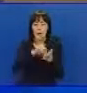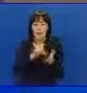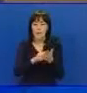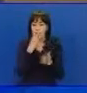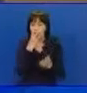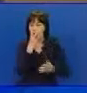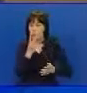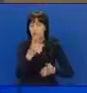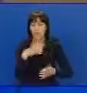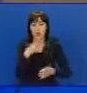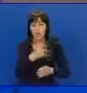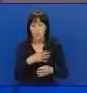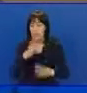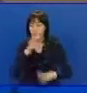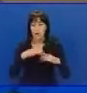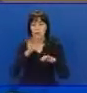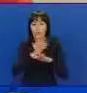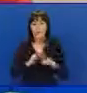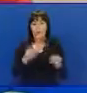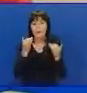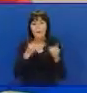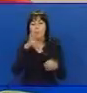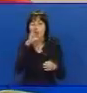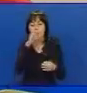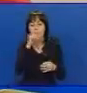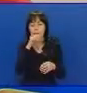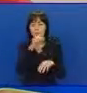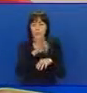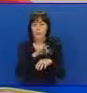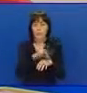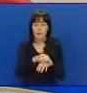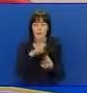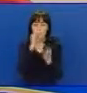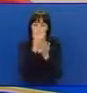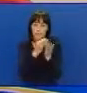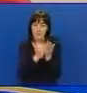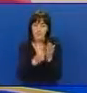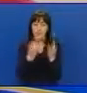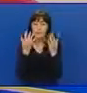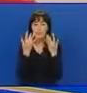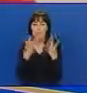көрсеткіште көңіл қуанта қоймайды. Биыл ит тістеп құтыру дерті тіркелгендердің саны